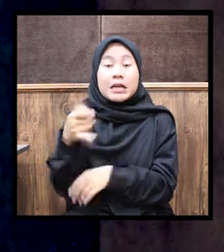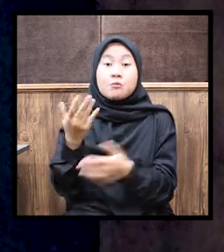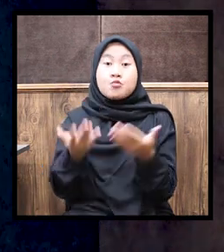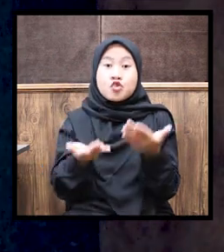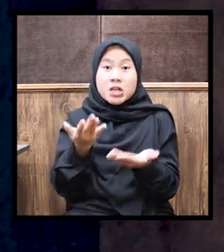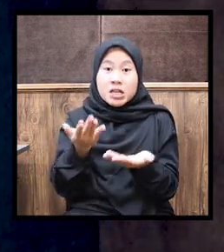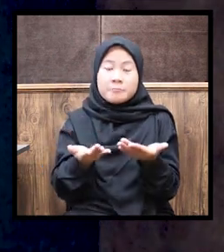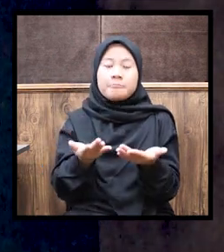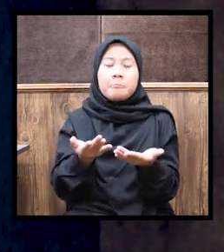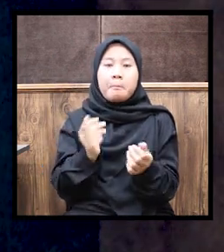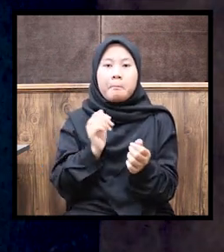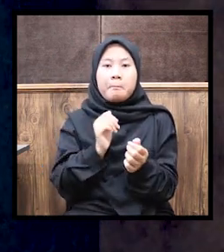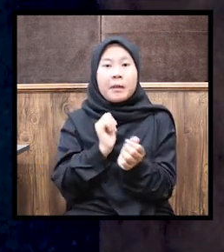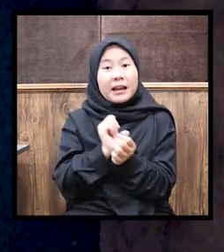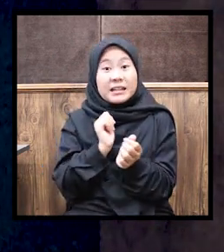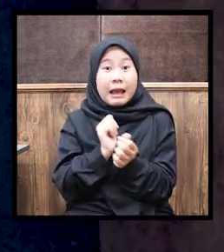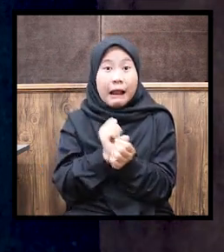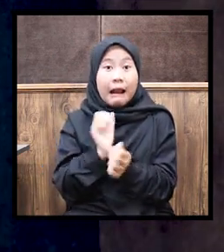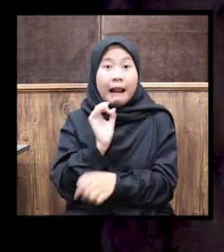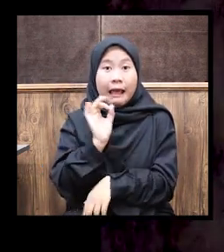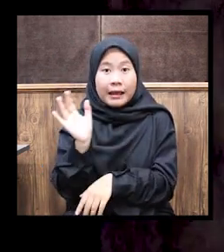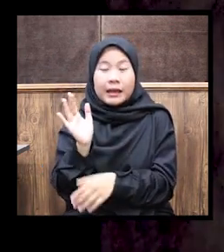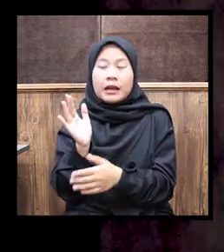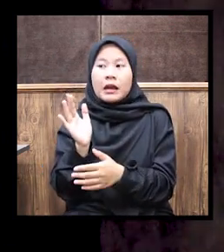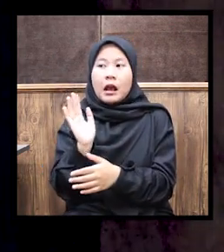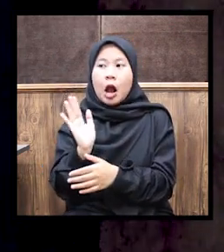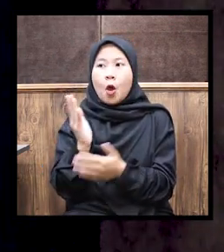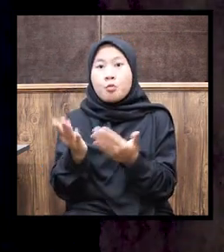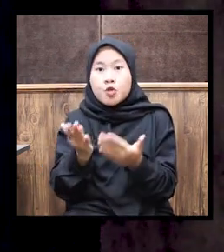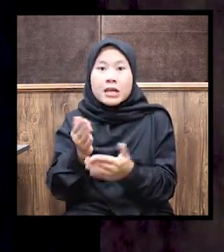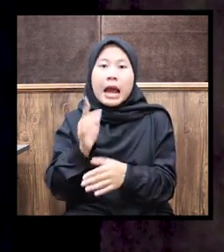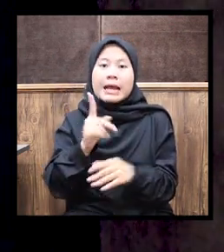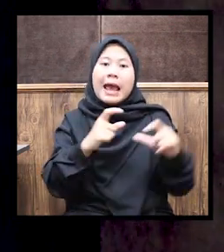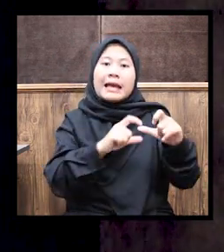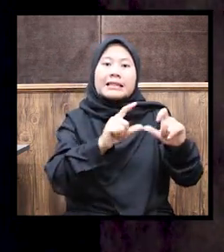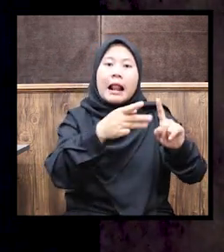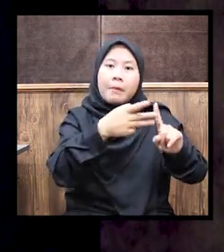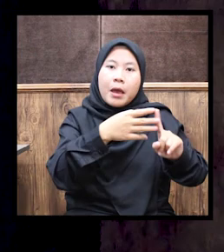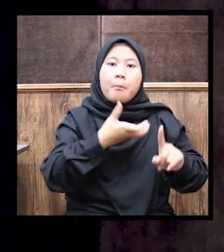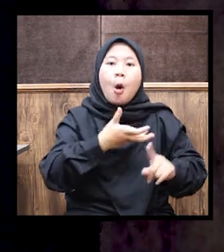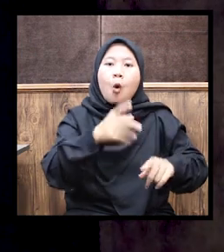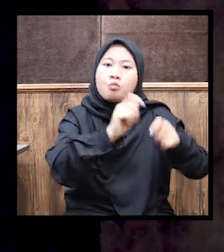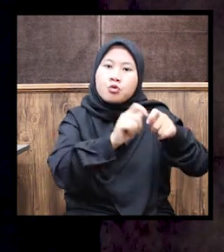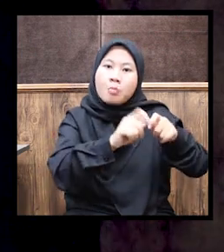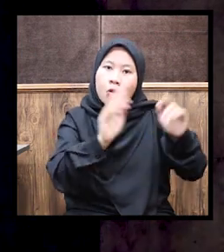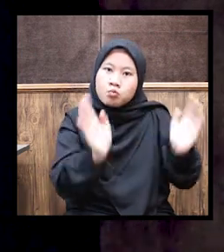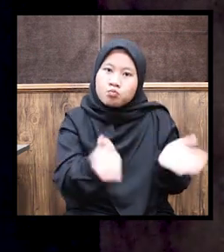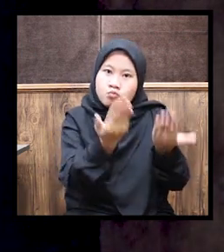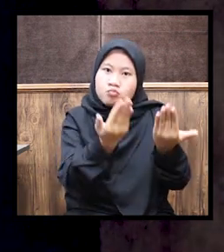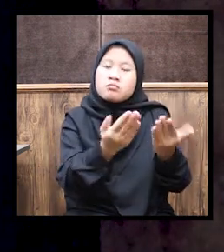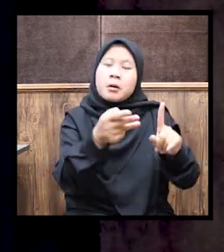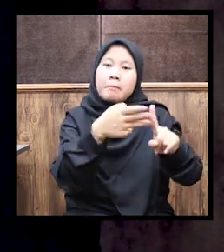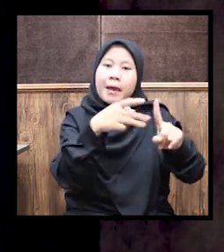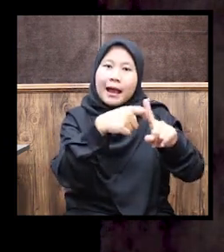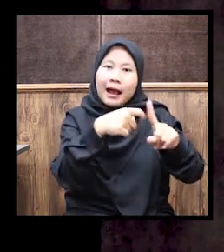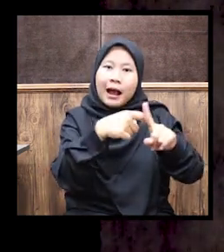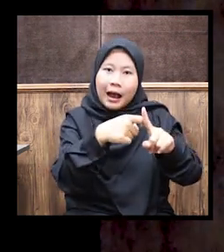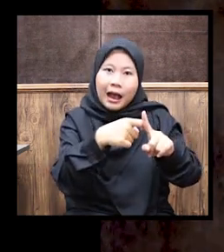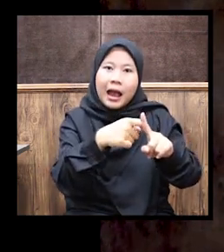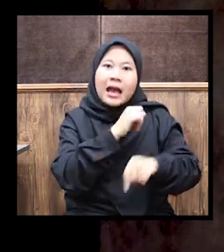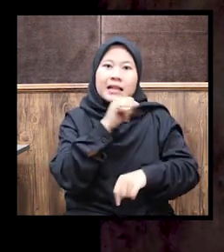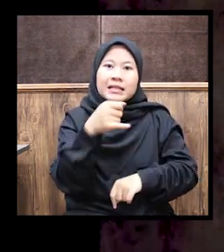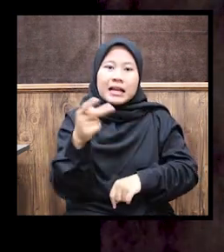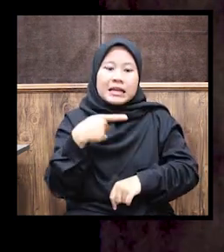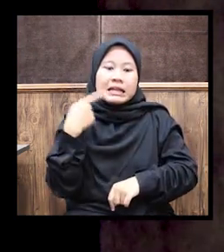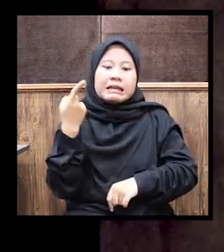rumahnya nanti ketika ada SLB yang mau membuat BKK he adalah bag bagaimana kita juga membekali para petugas di